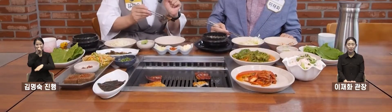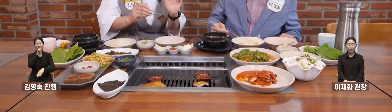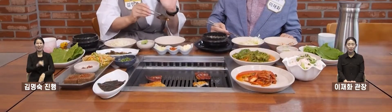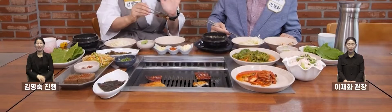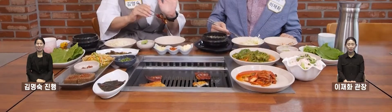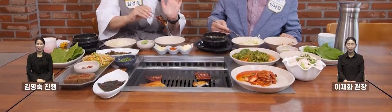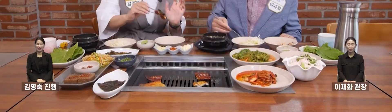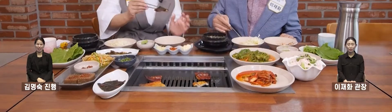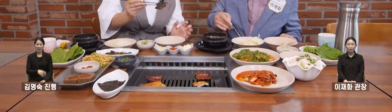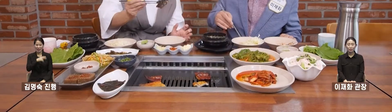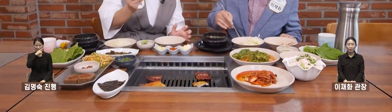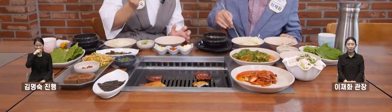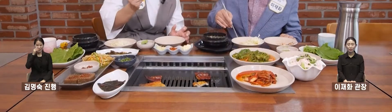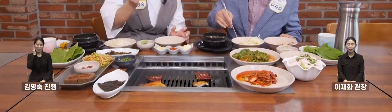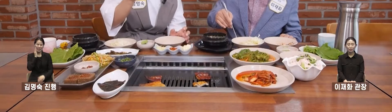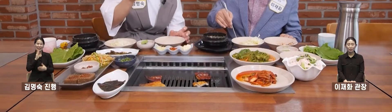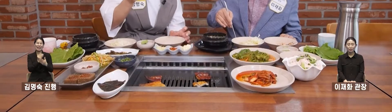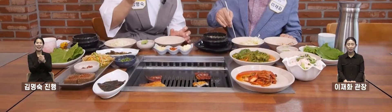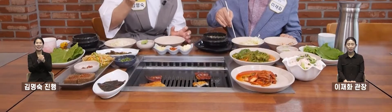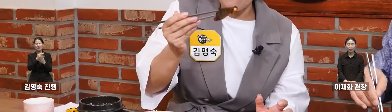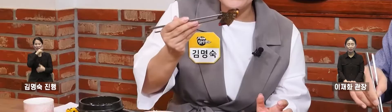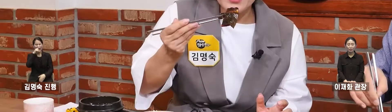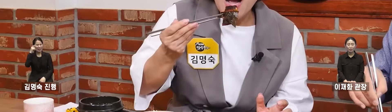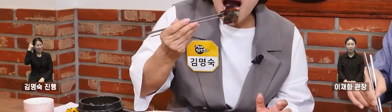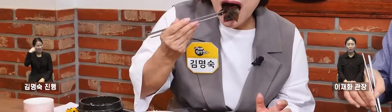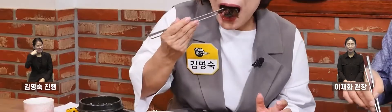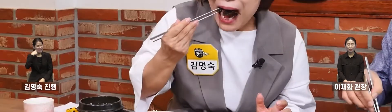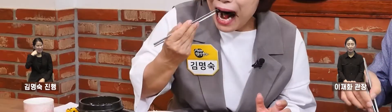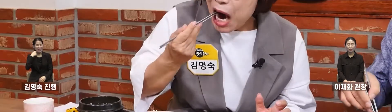있으니까 예. 깻잎 향을 느끼면서 먹고.